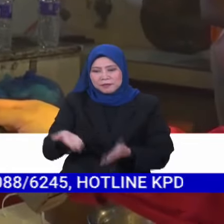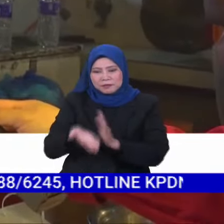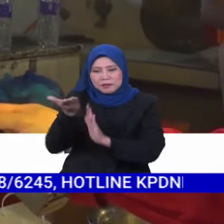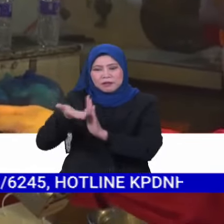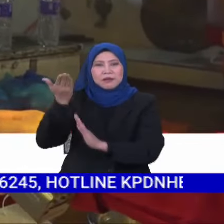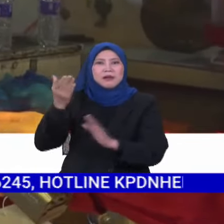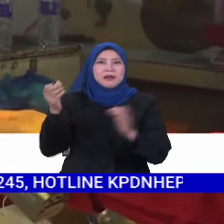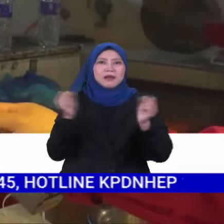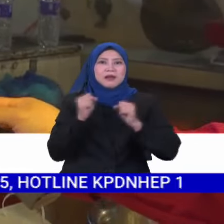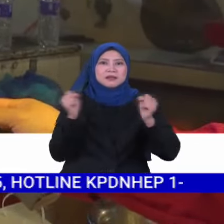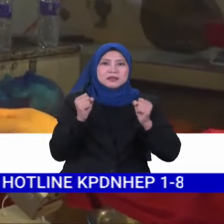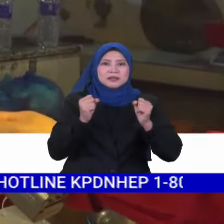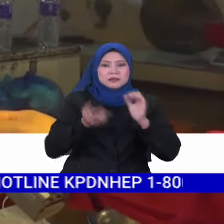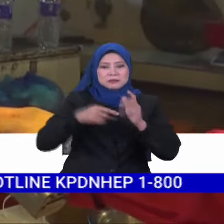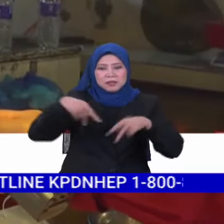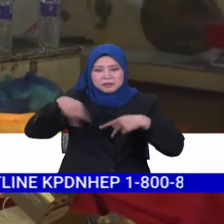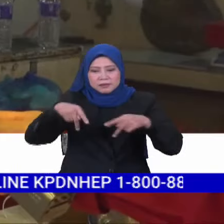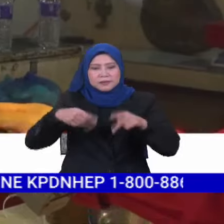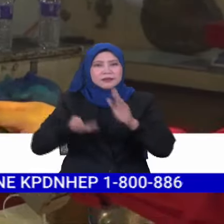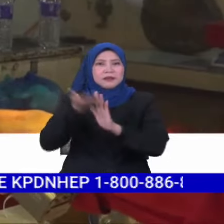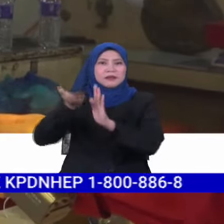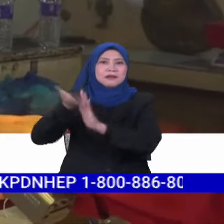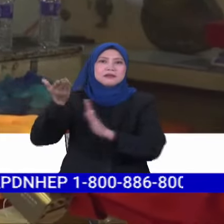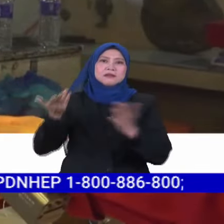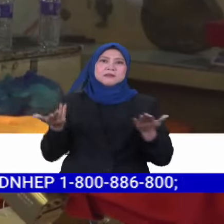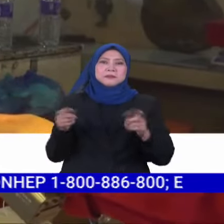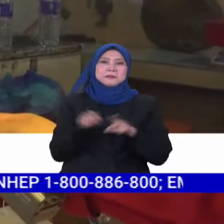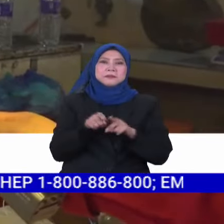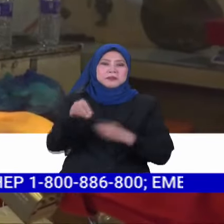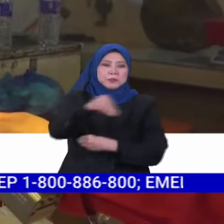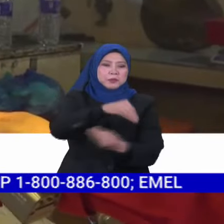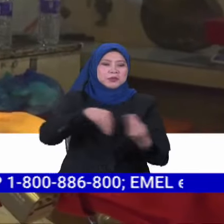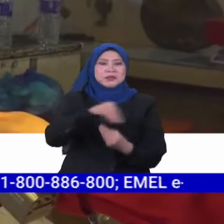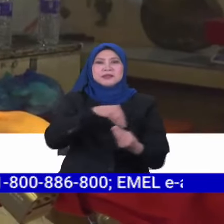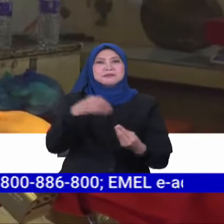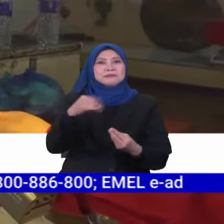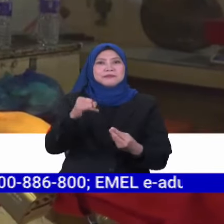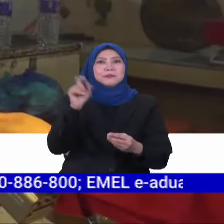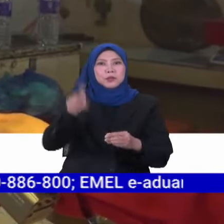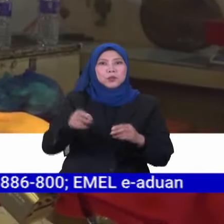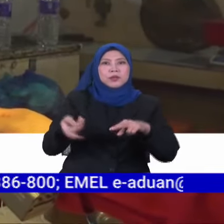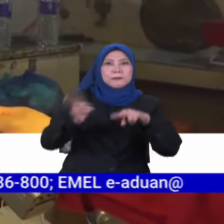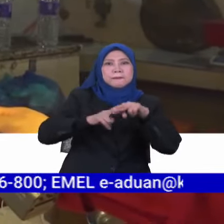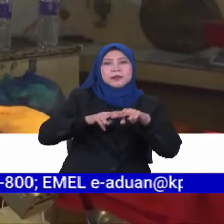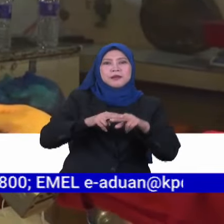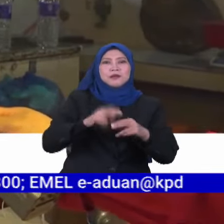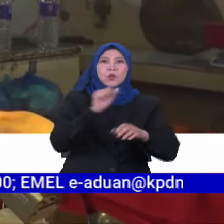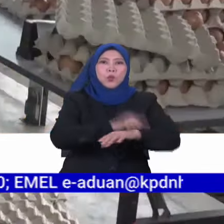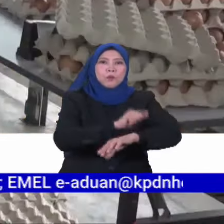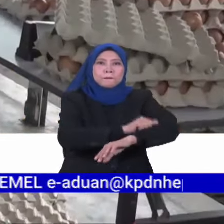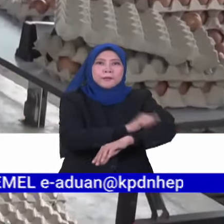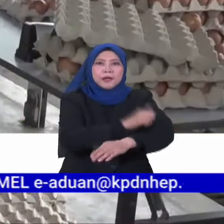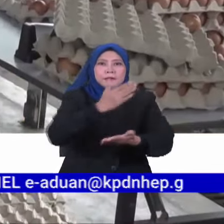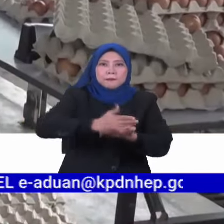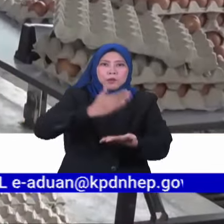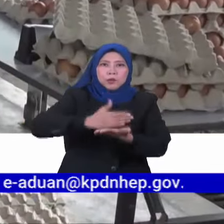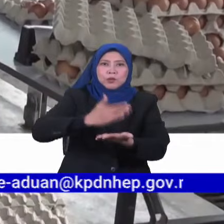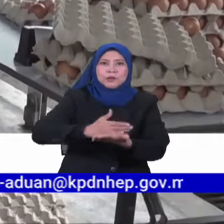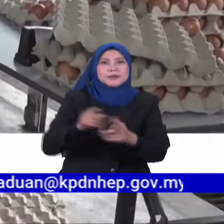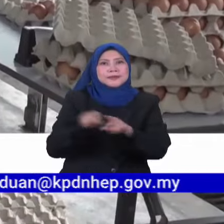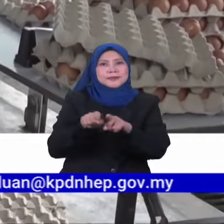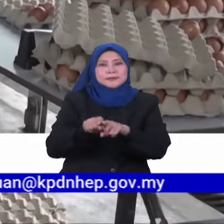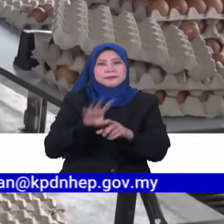kelas plastik hebatnya semua tuh jadi tetap ada tampung lagi sepatu kita kenek-kenek khas potong semua tuh